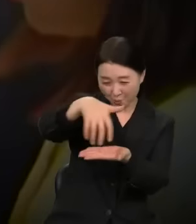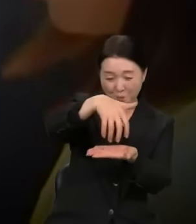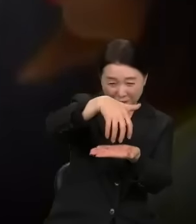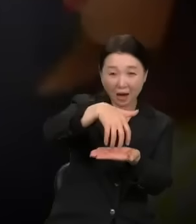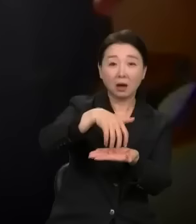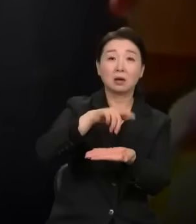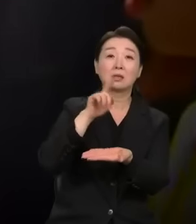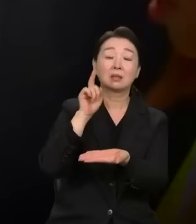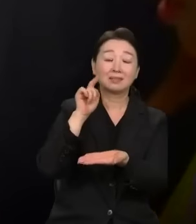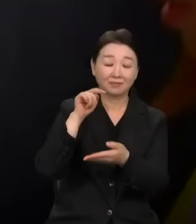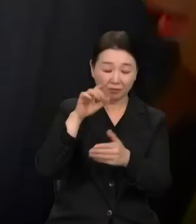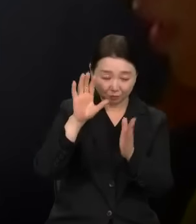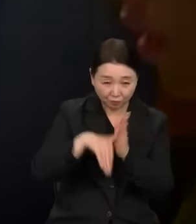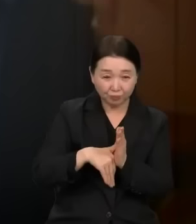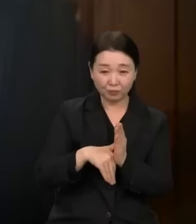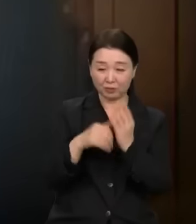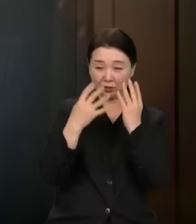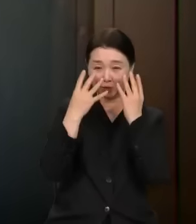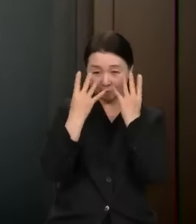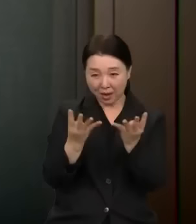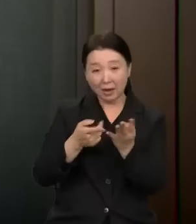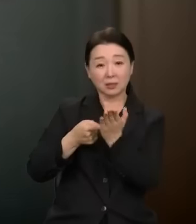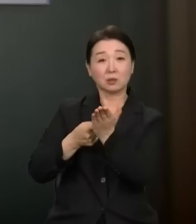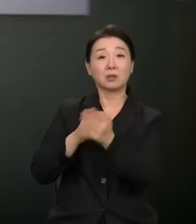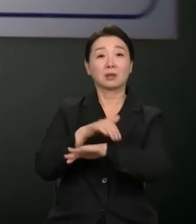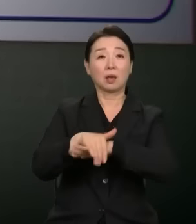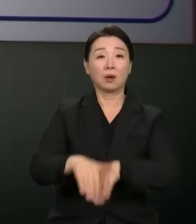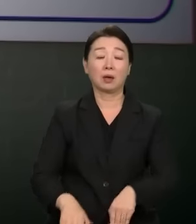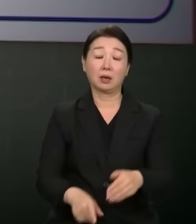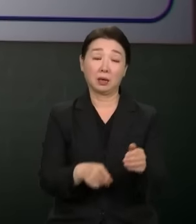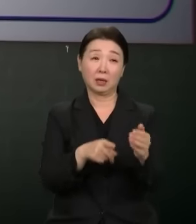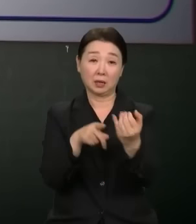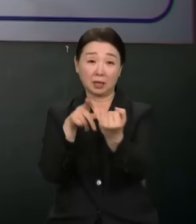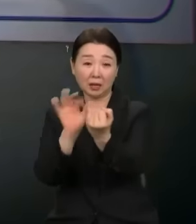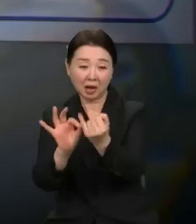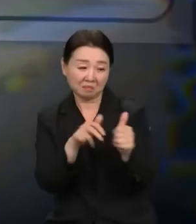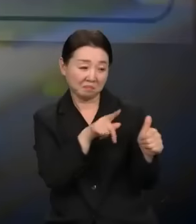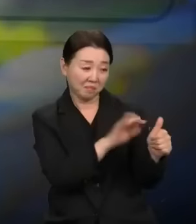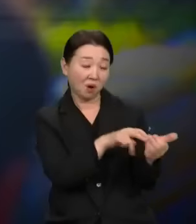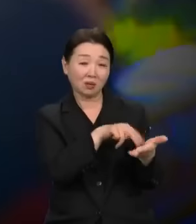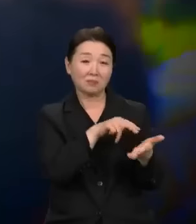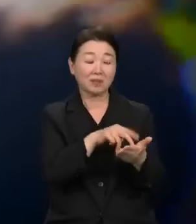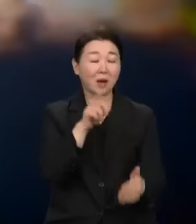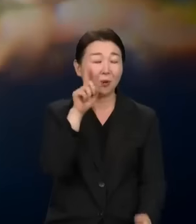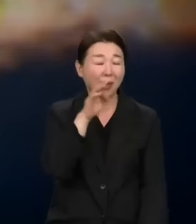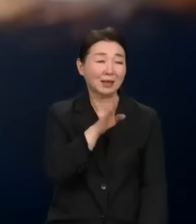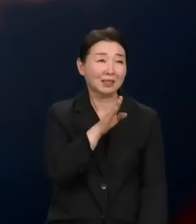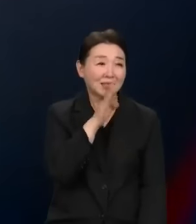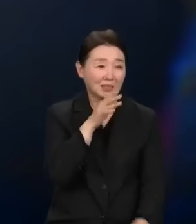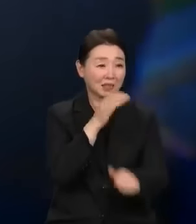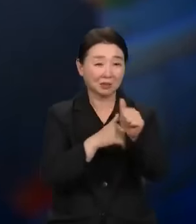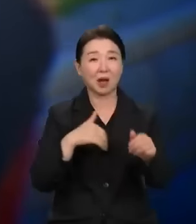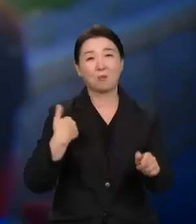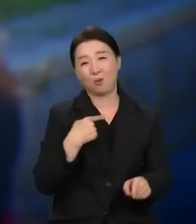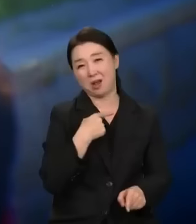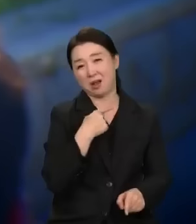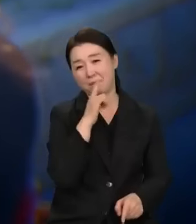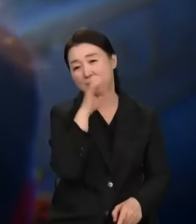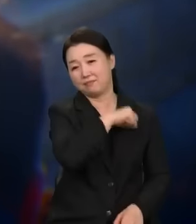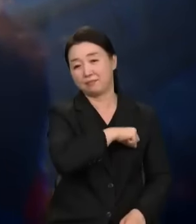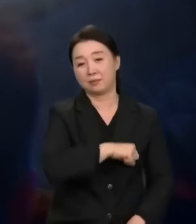구속 적부심을 신청할 계획입니다. 강 씨는 이런 명 씨 측 주장을 실제 상황을 잘 몰라서 하는 말이라고